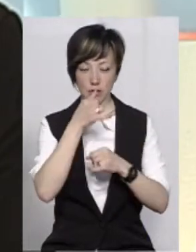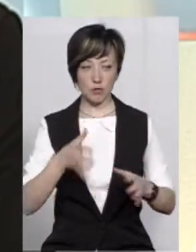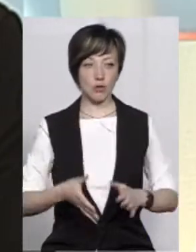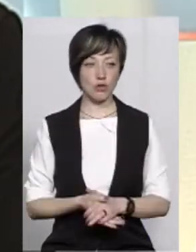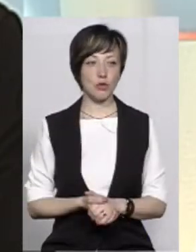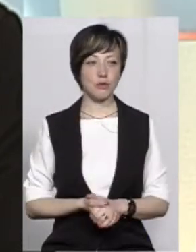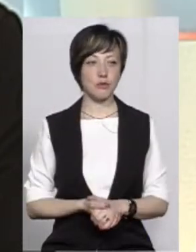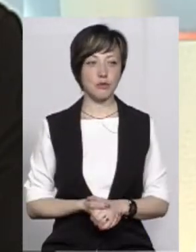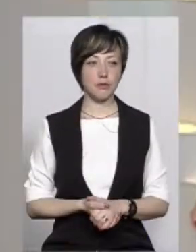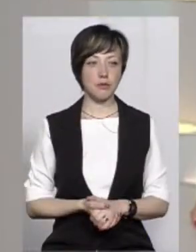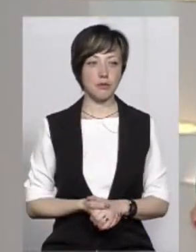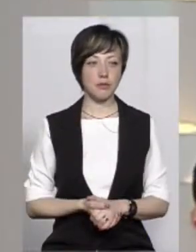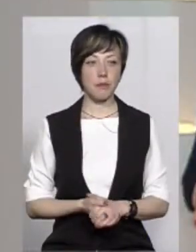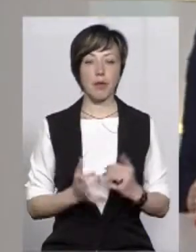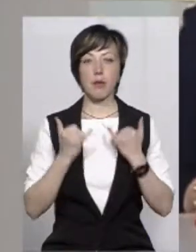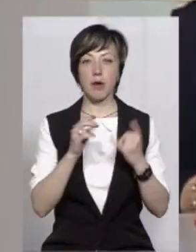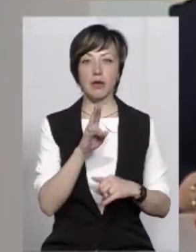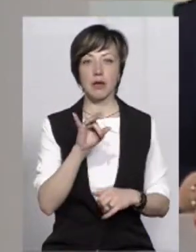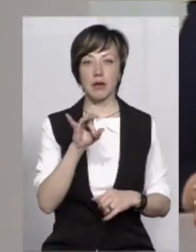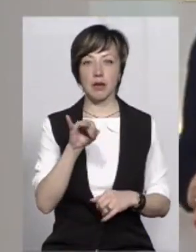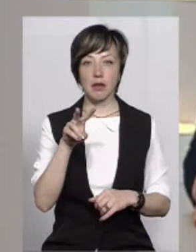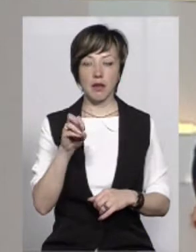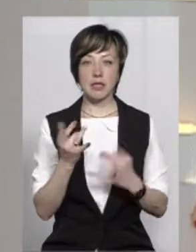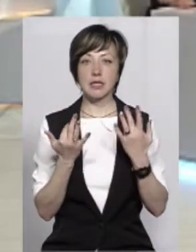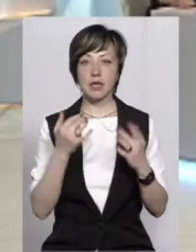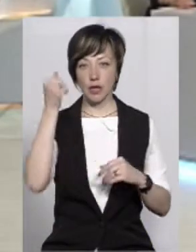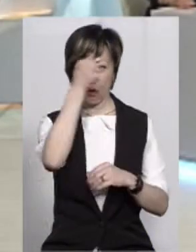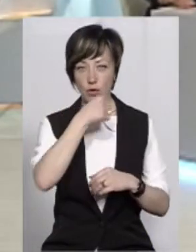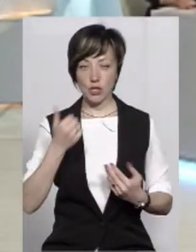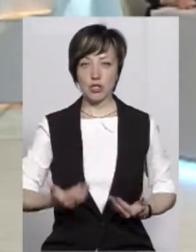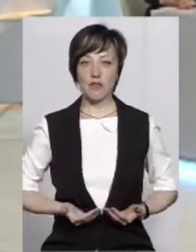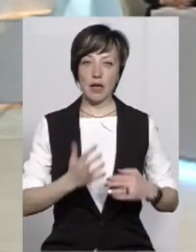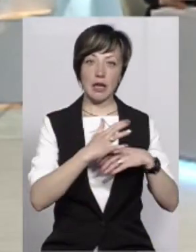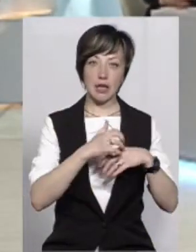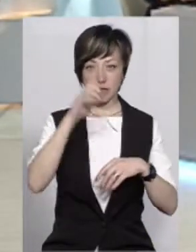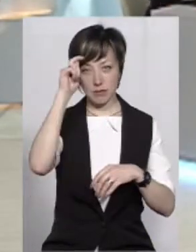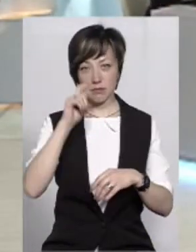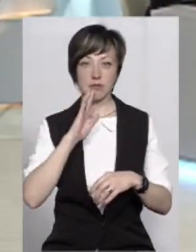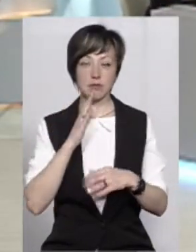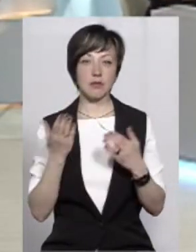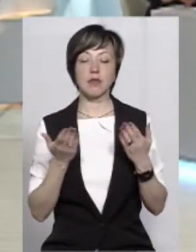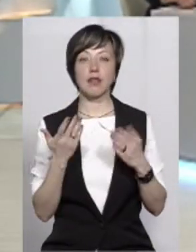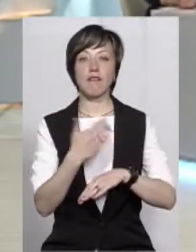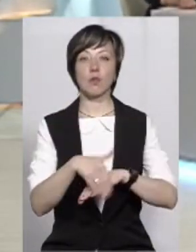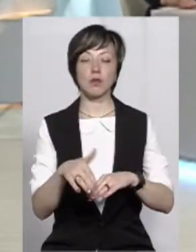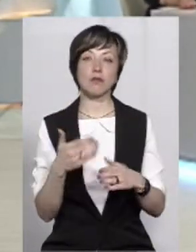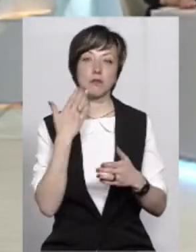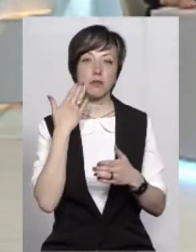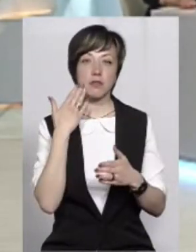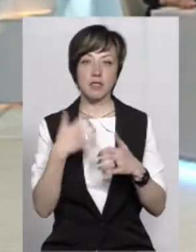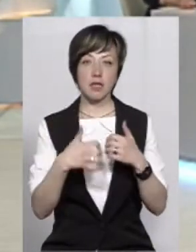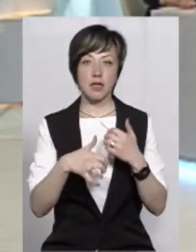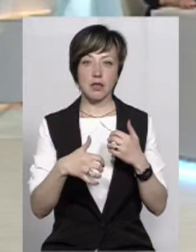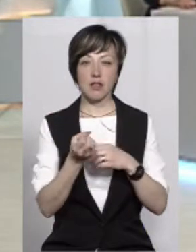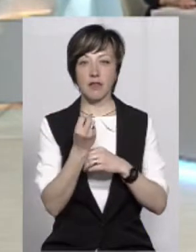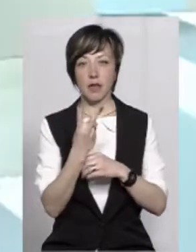можемо. Пане Кириле, скільки років живе кіт чи кішка? Ну, в середньому та, яка на вулиці живе. Ну, в